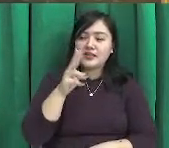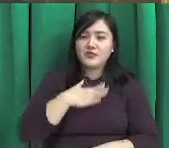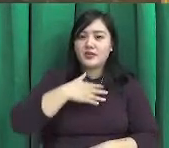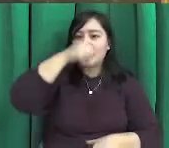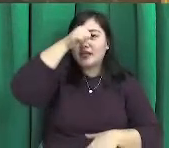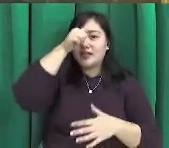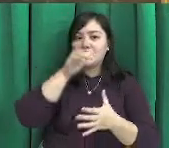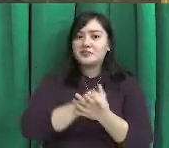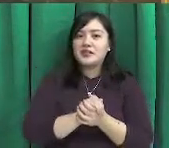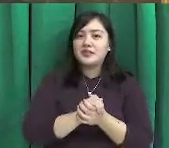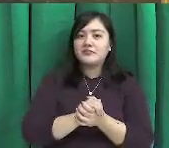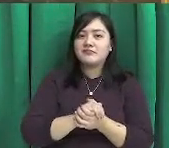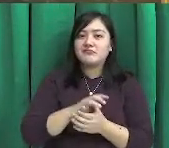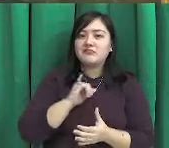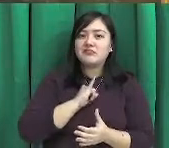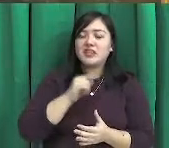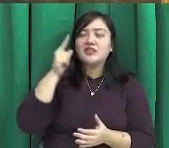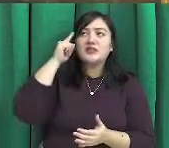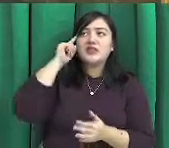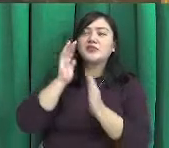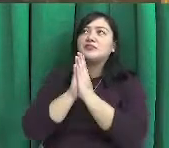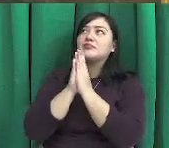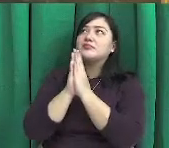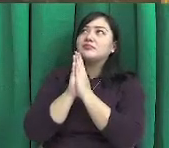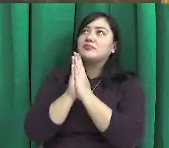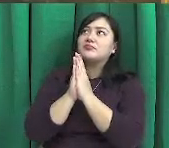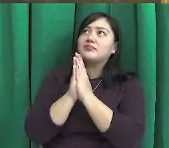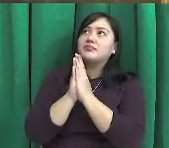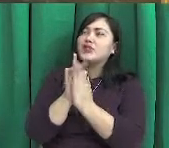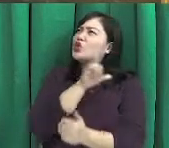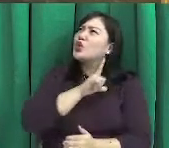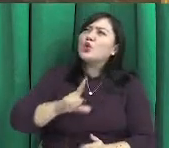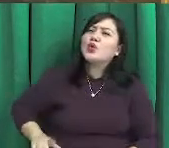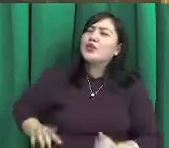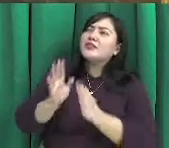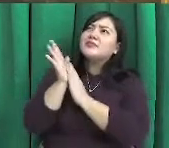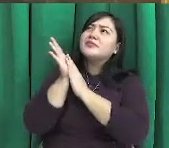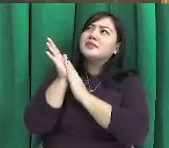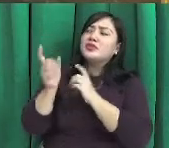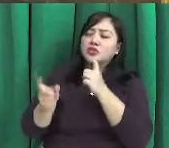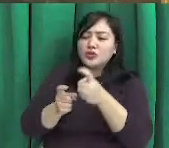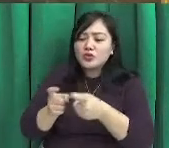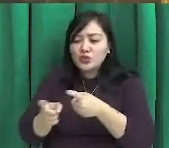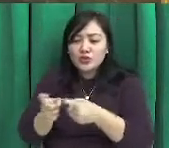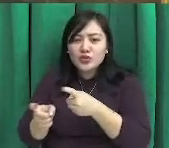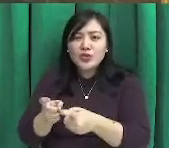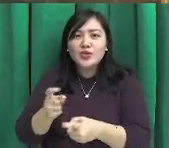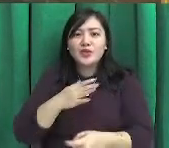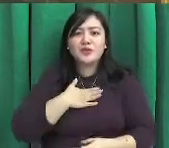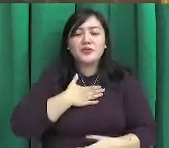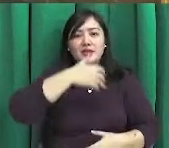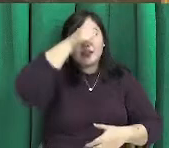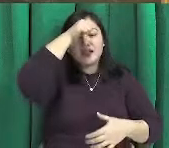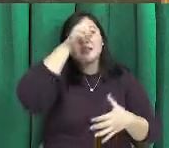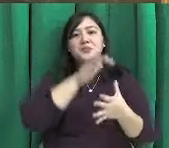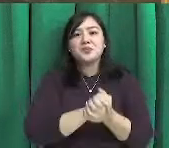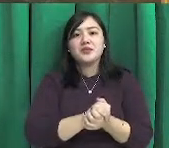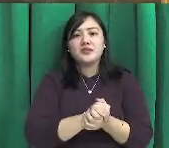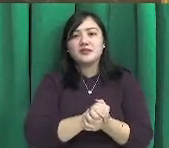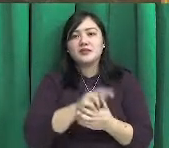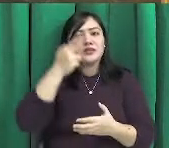Amen. Hindi niya po alam yun na ganun yung panalangin ko sa kanya. Wow.